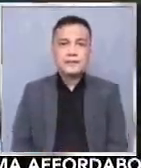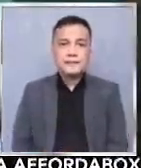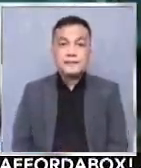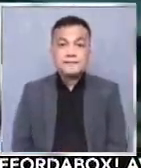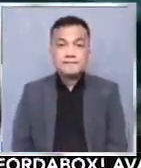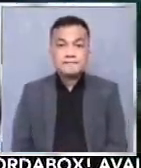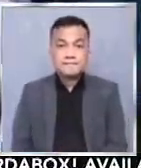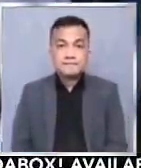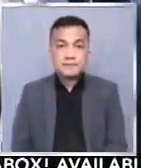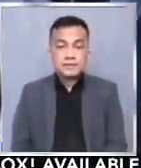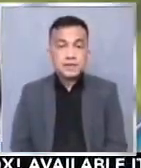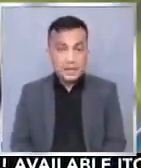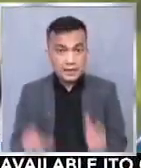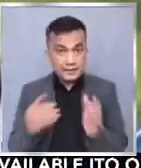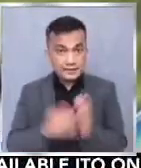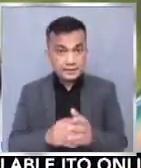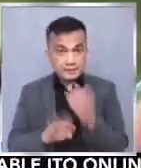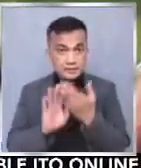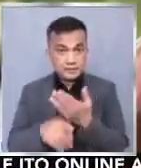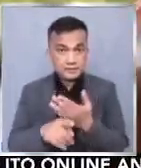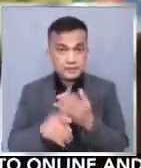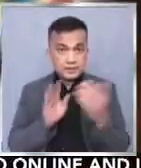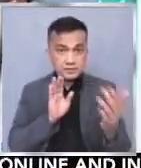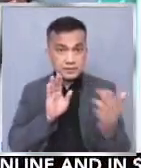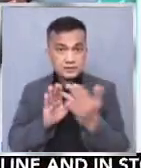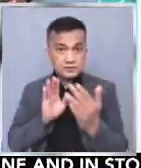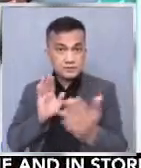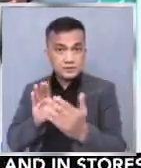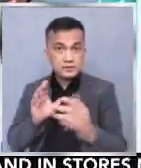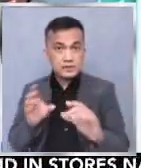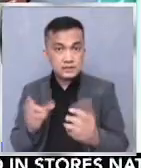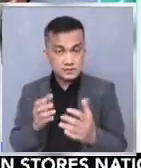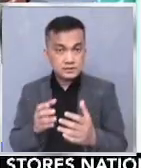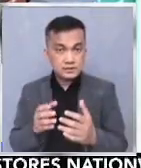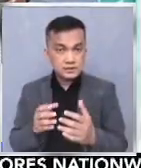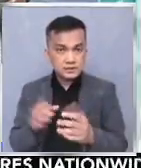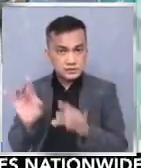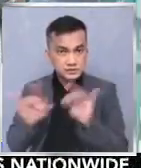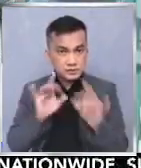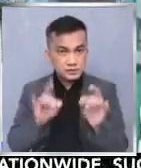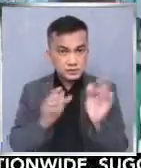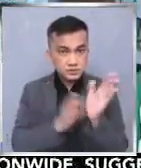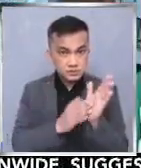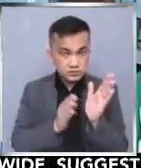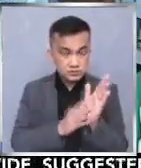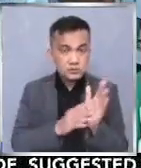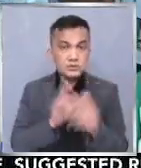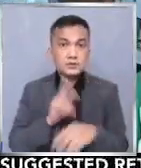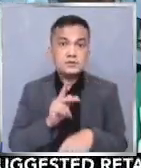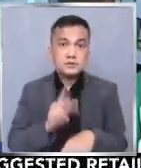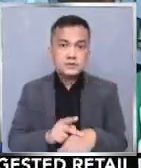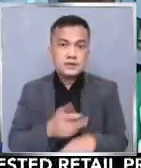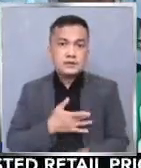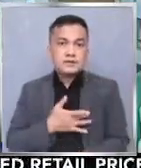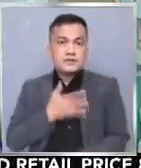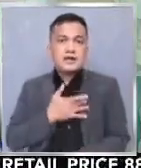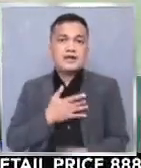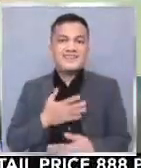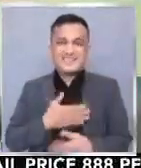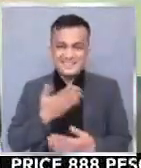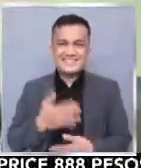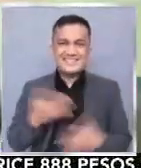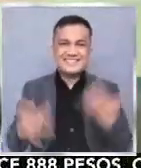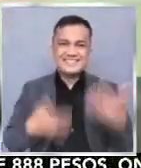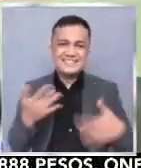muling pagbabalik ng face-to-face classes ng ilang piling eskwelahan sa bansa, ramdamang saya at excitement ng